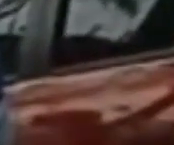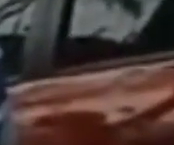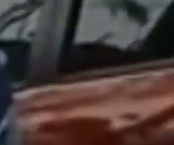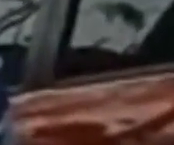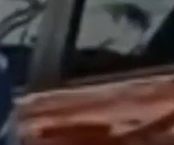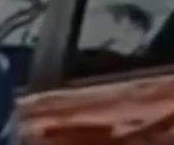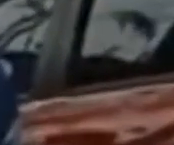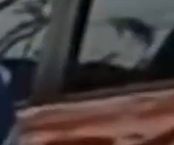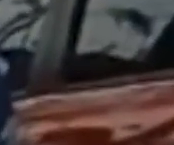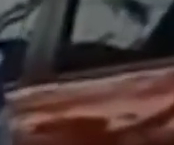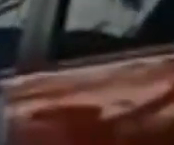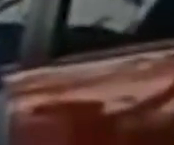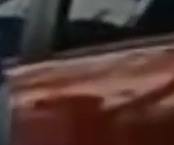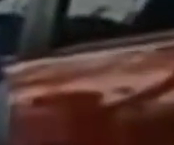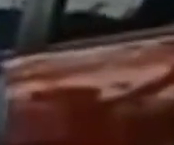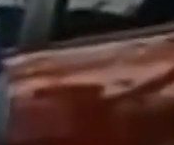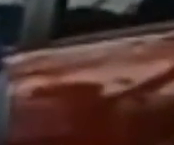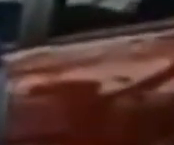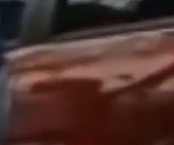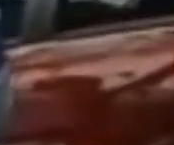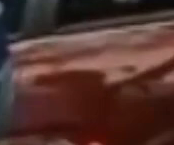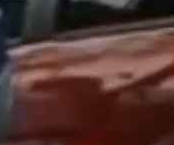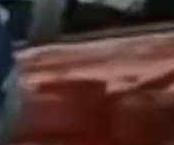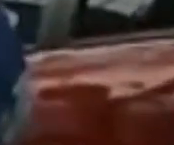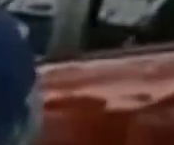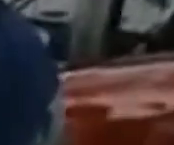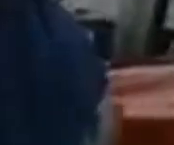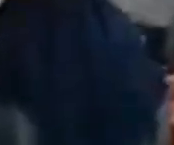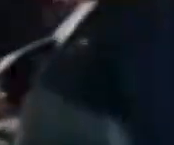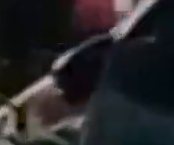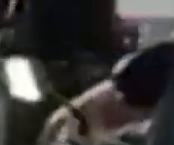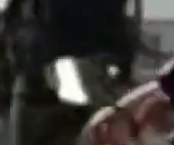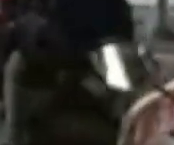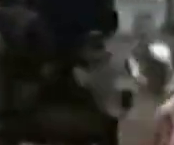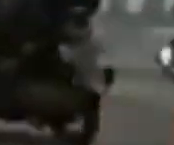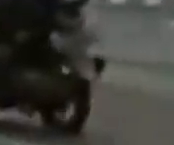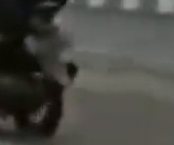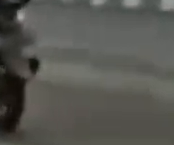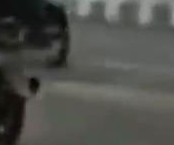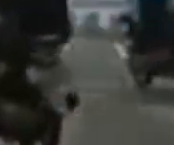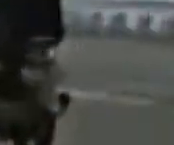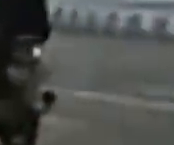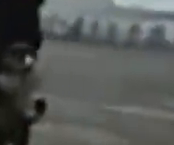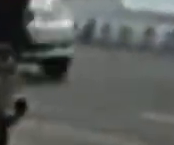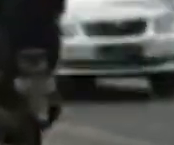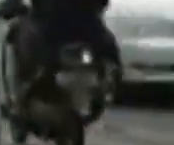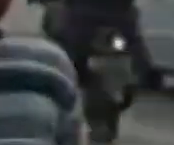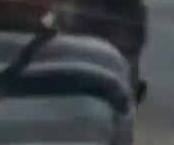Aksi pengendara sepeda motor ini terekam saat berhenti di perempatan RSUD Dr. Sudarsono, Kota Pasuruan, Jawa Timur.